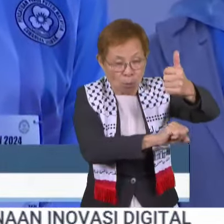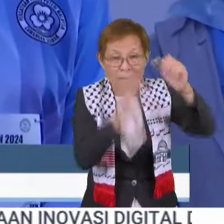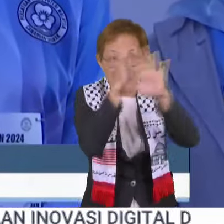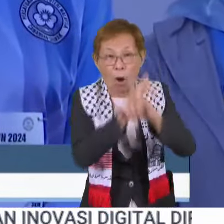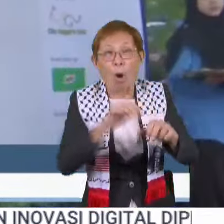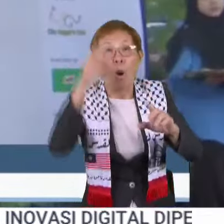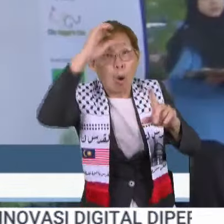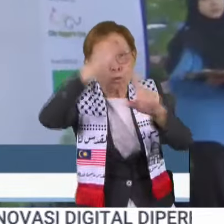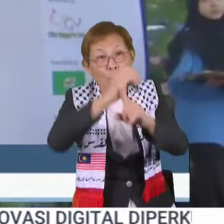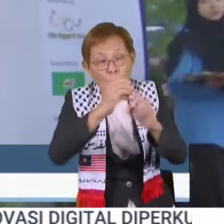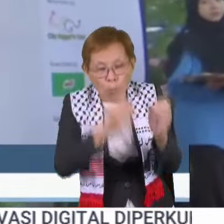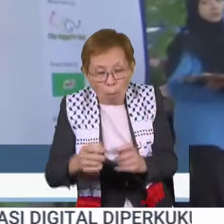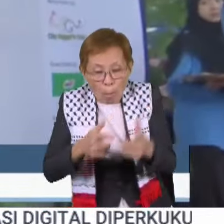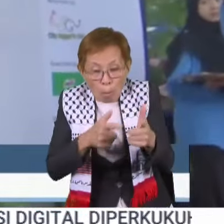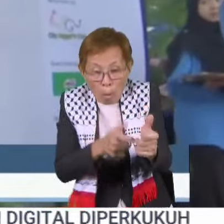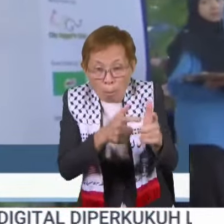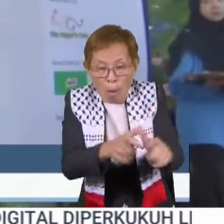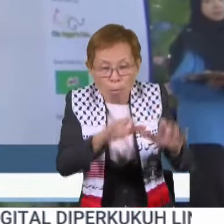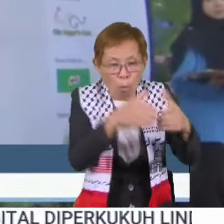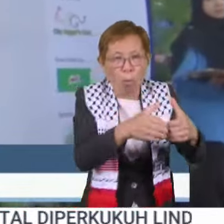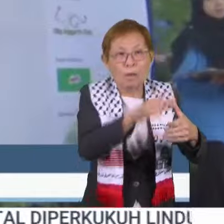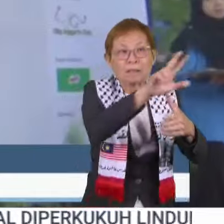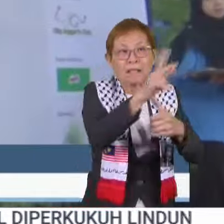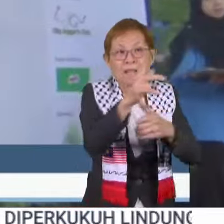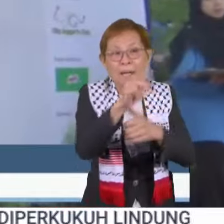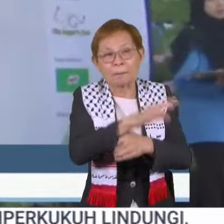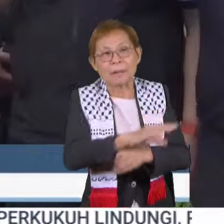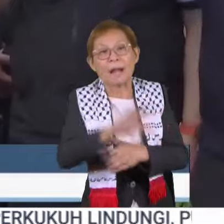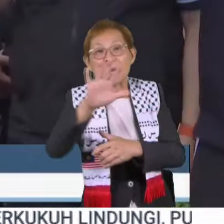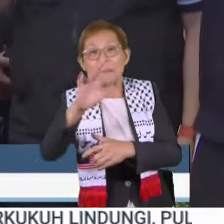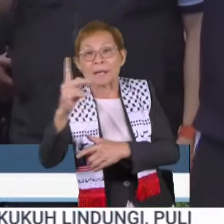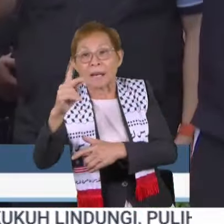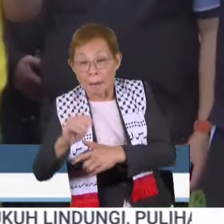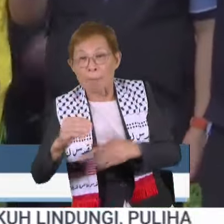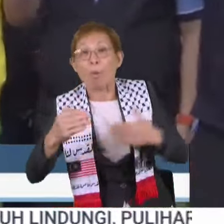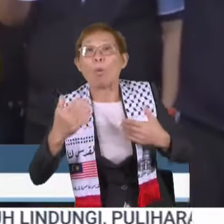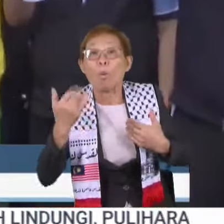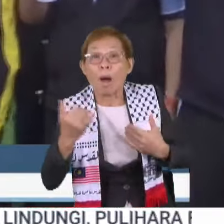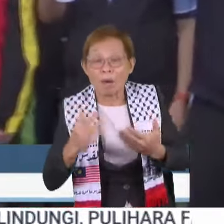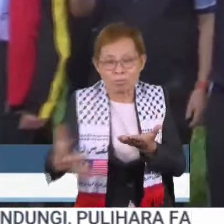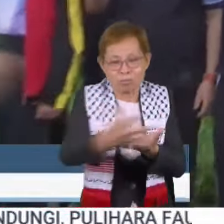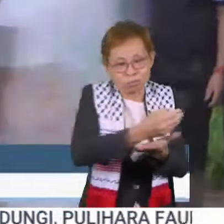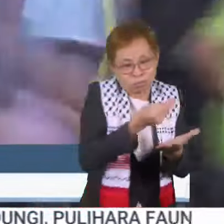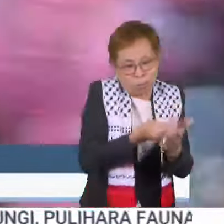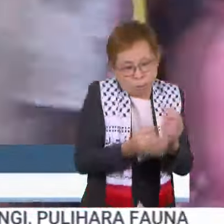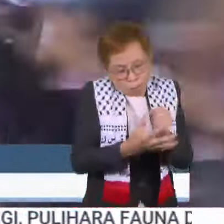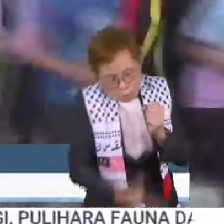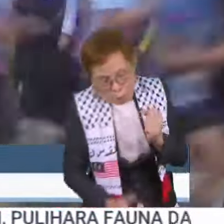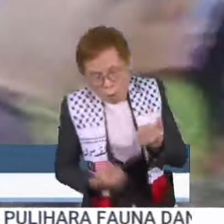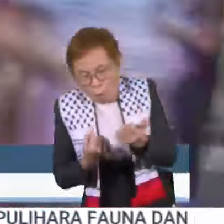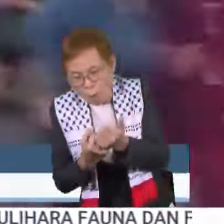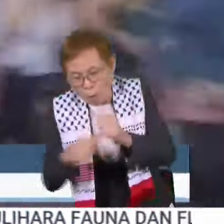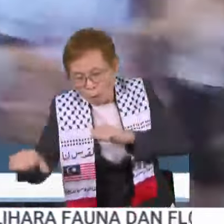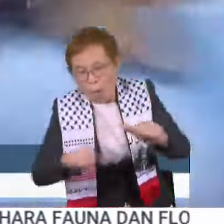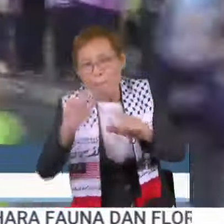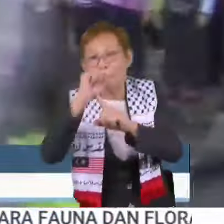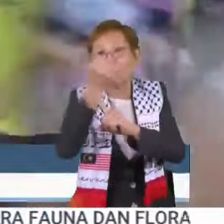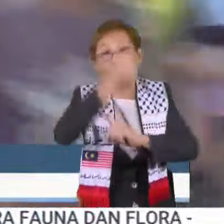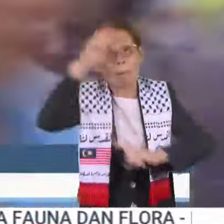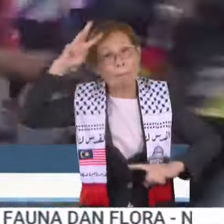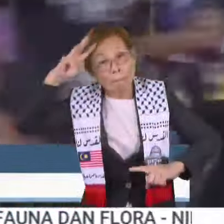utama penganjuran larian yang meliputi kategori 3 km dan 5 km itu ialah untuk mengumpul dana bagi membiayai aktiviti persatuan